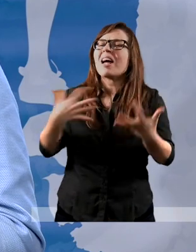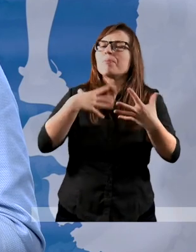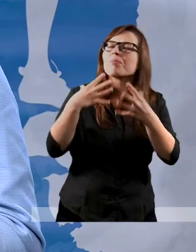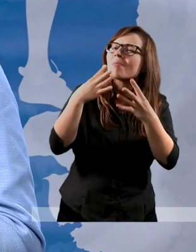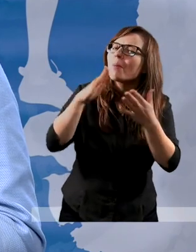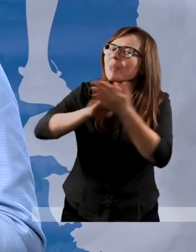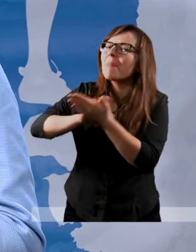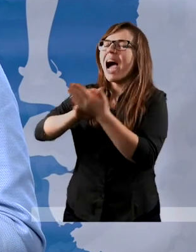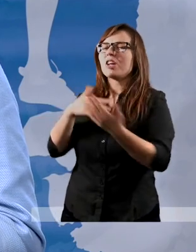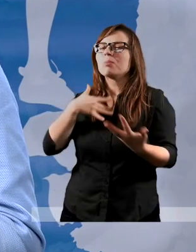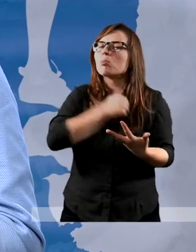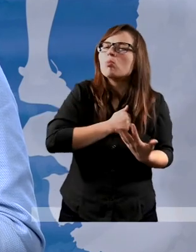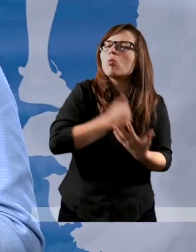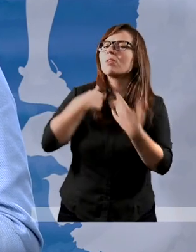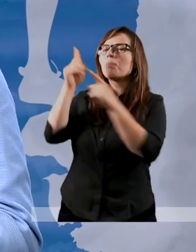jest